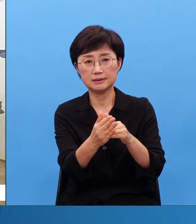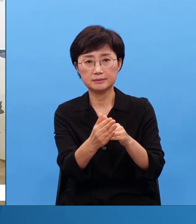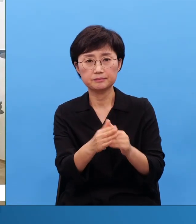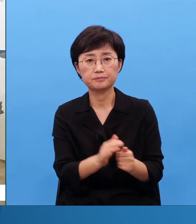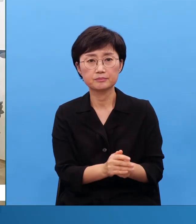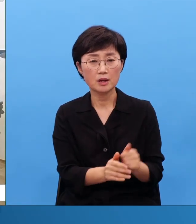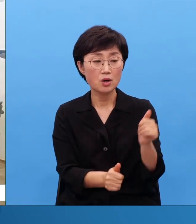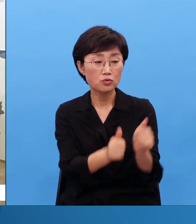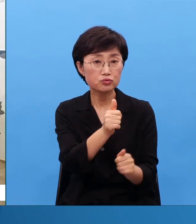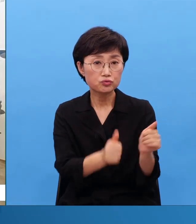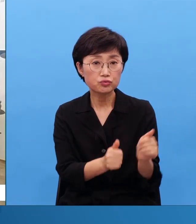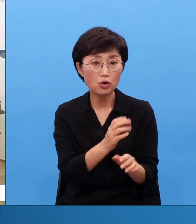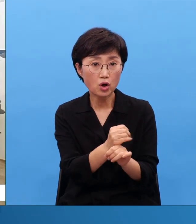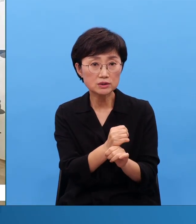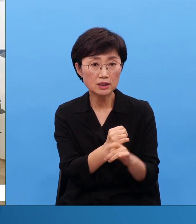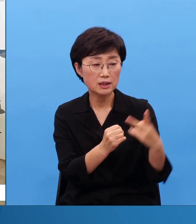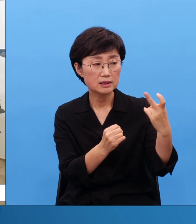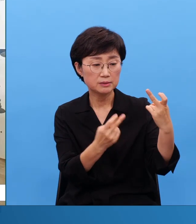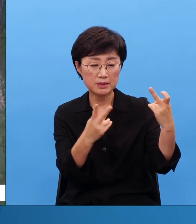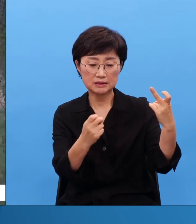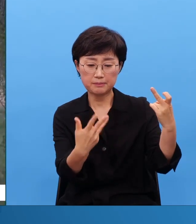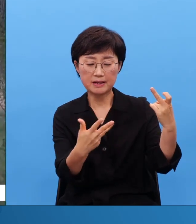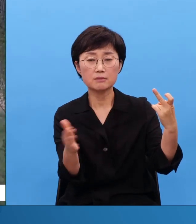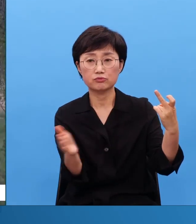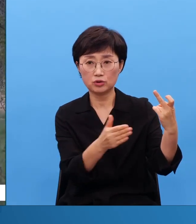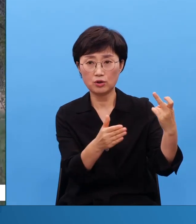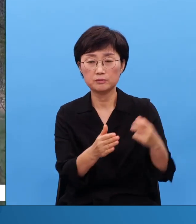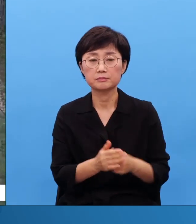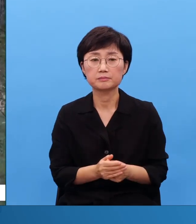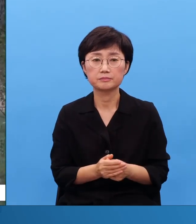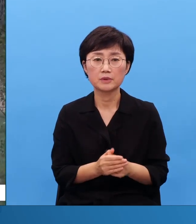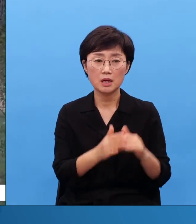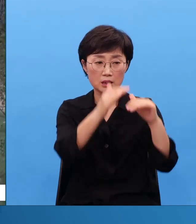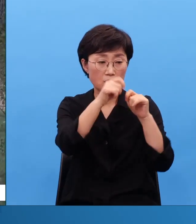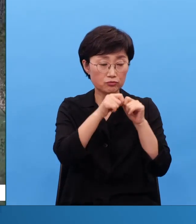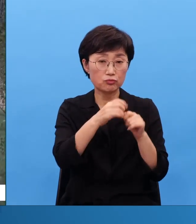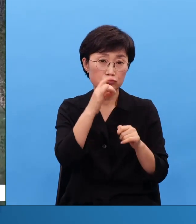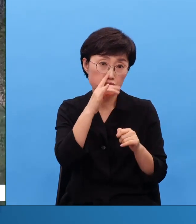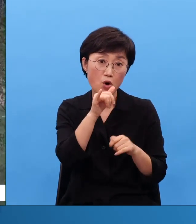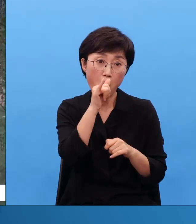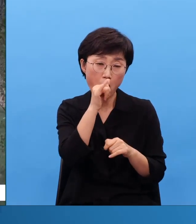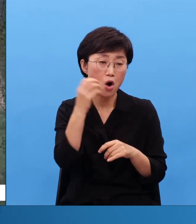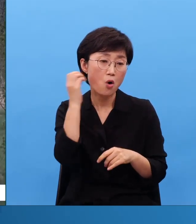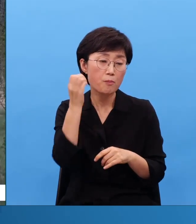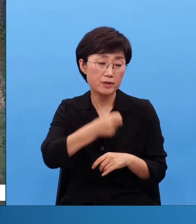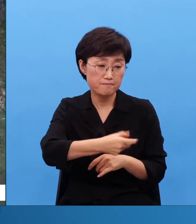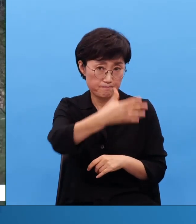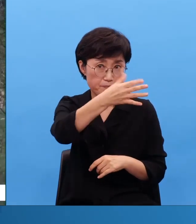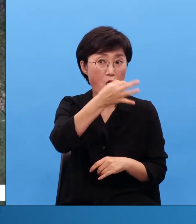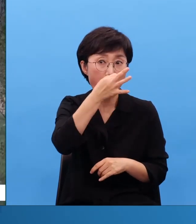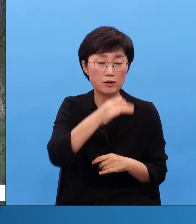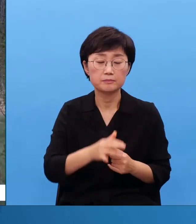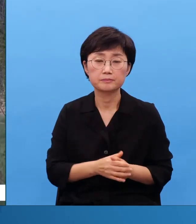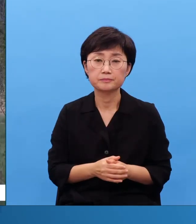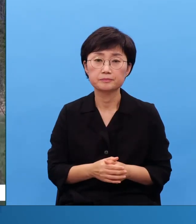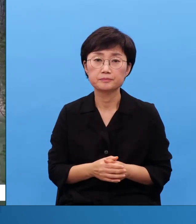12월 28일부터 이틀간 진행됩니다. 자세한 내용은 학교 홈페이지에 게시돼 있습니다.